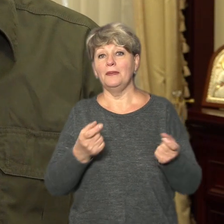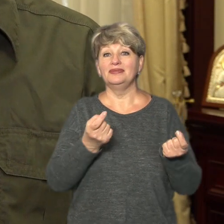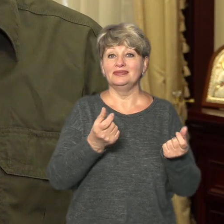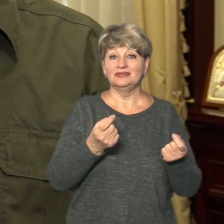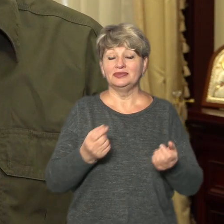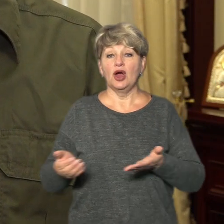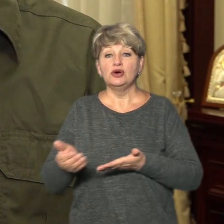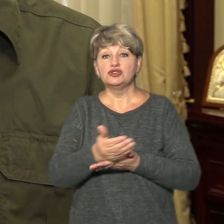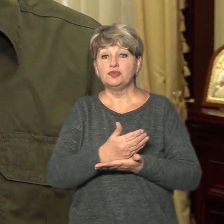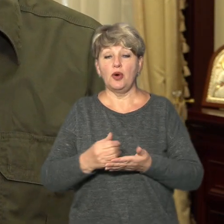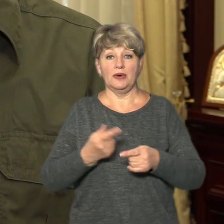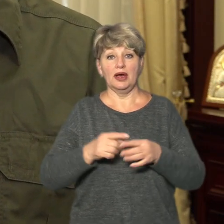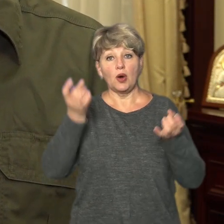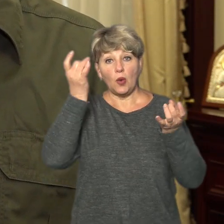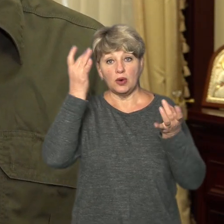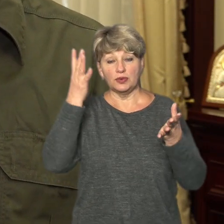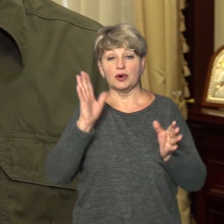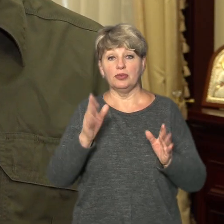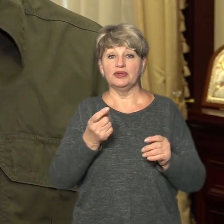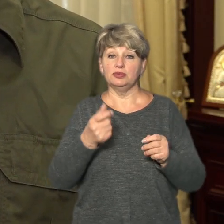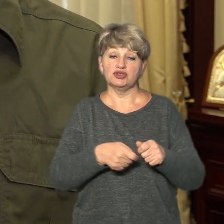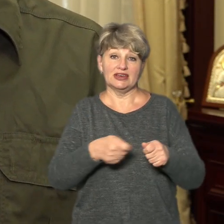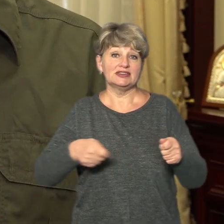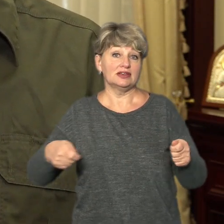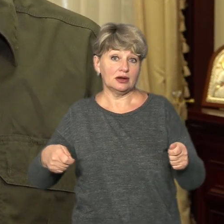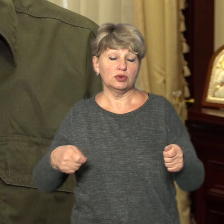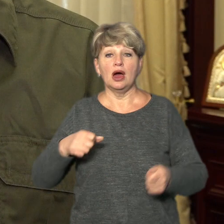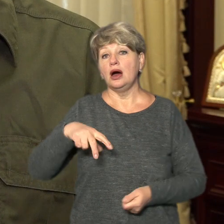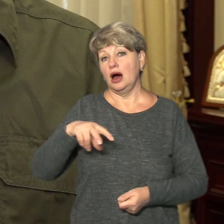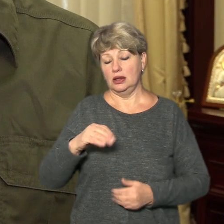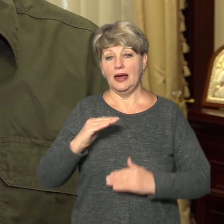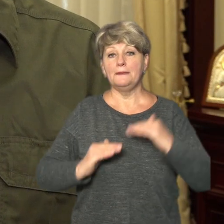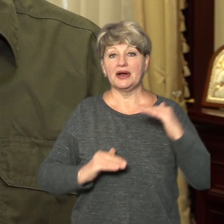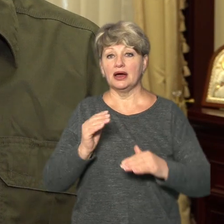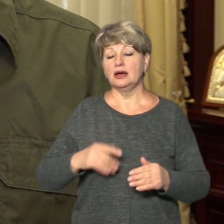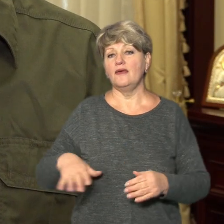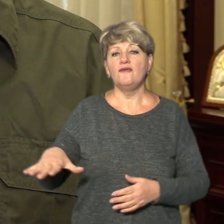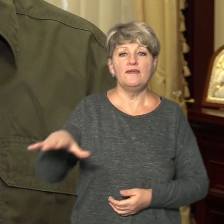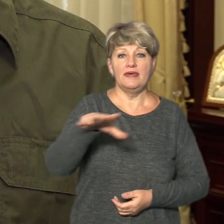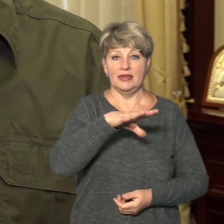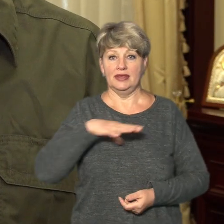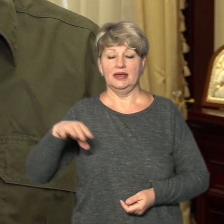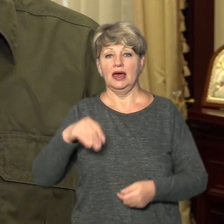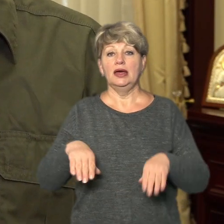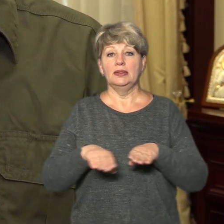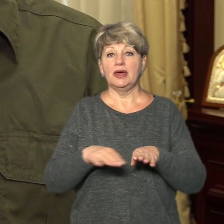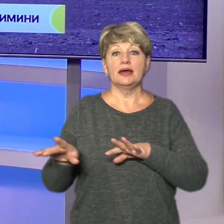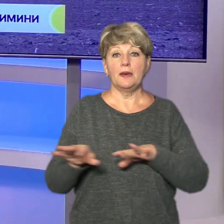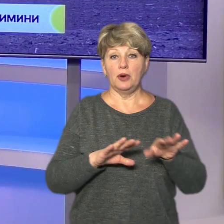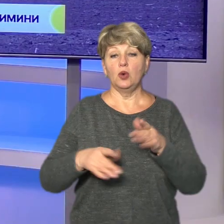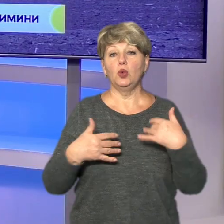збору саме цих культур буде затягнутий але практично кругом такі процеси